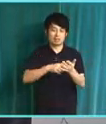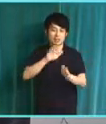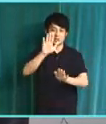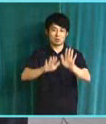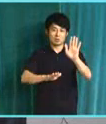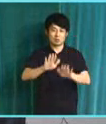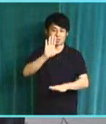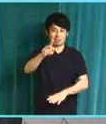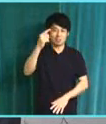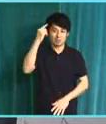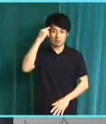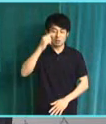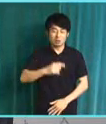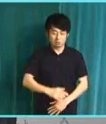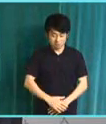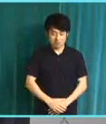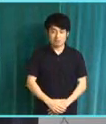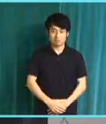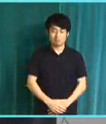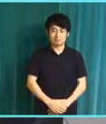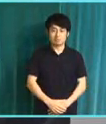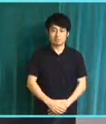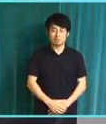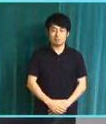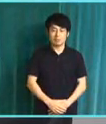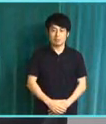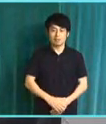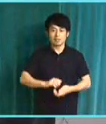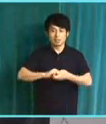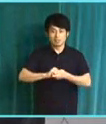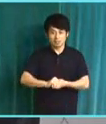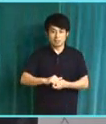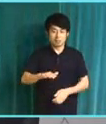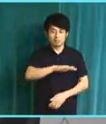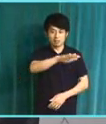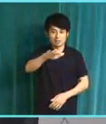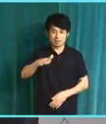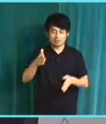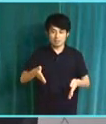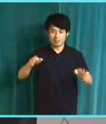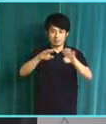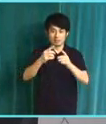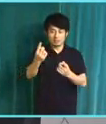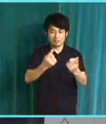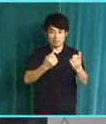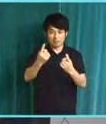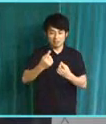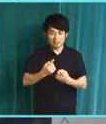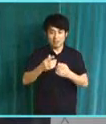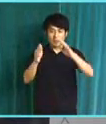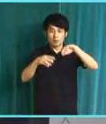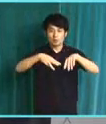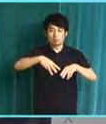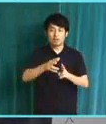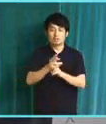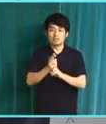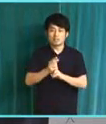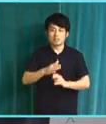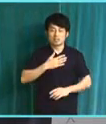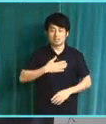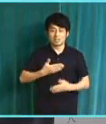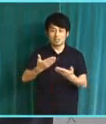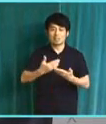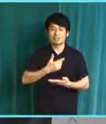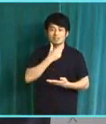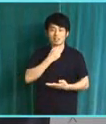及してないのかなっていう、 はい、 ところもあると思いますので、 はい、 ぜひ皆さんこちらの方に足を運んでいただいて、うん、まずは風魔忍者について身近に知